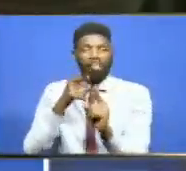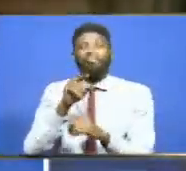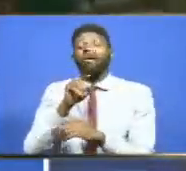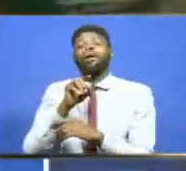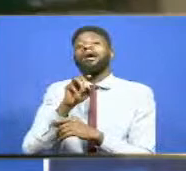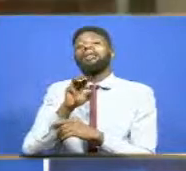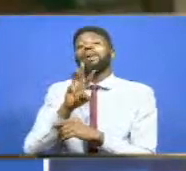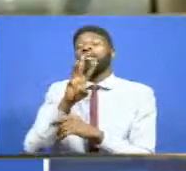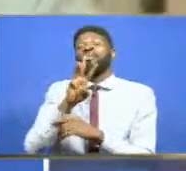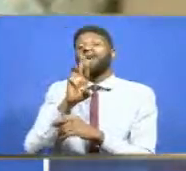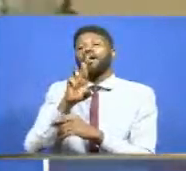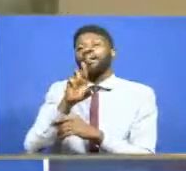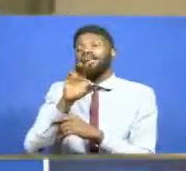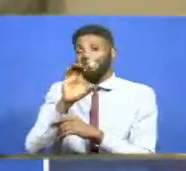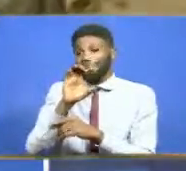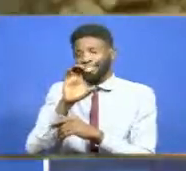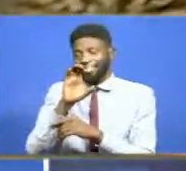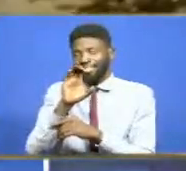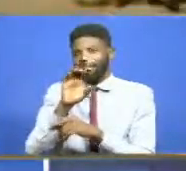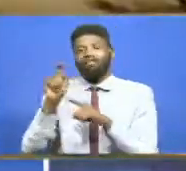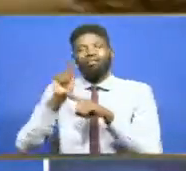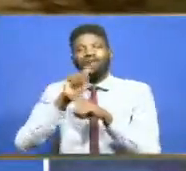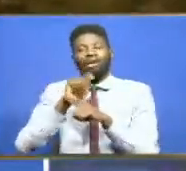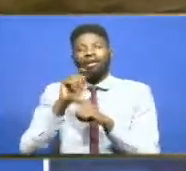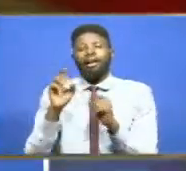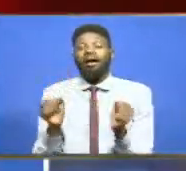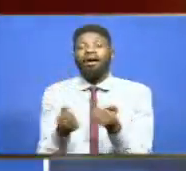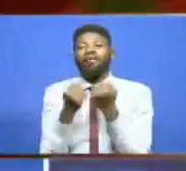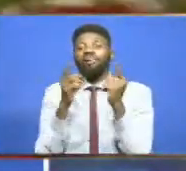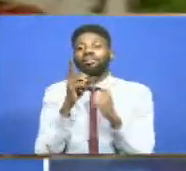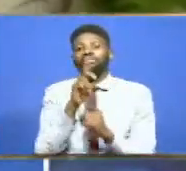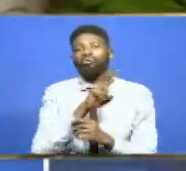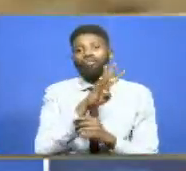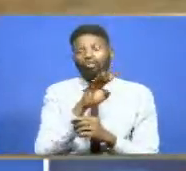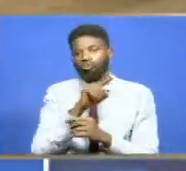Kenya yatakayoandaliwa 24 hadi 27 mwezi